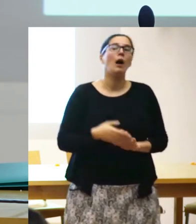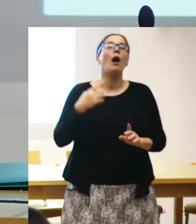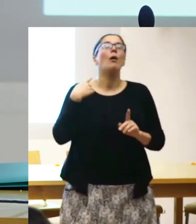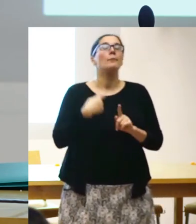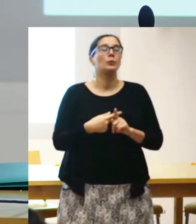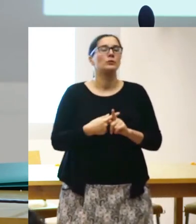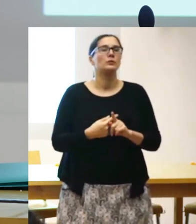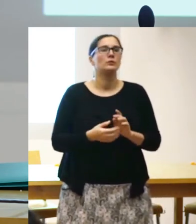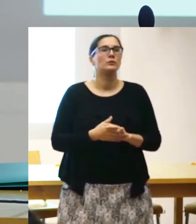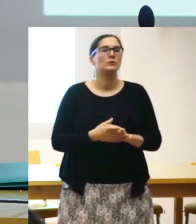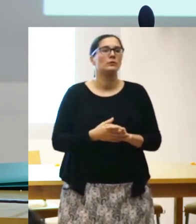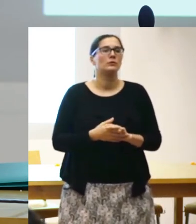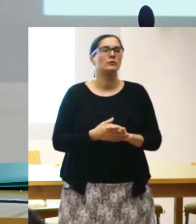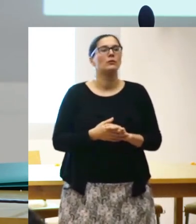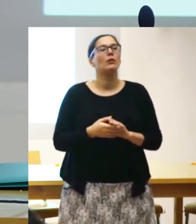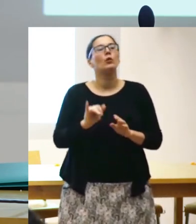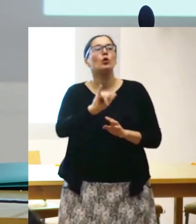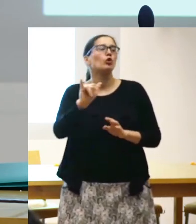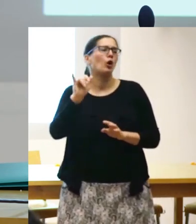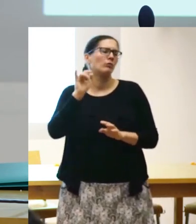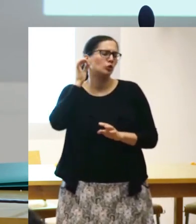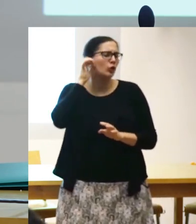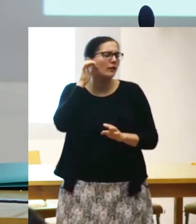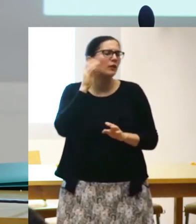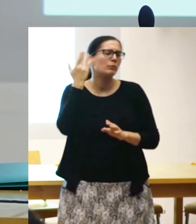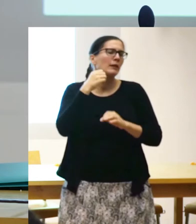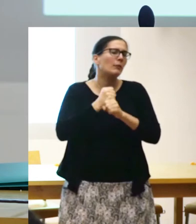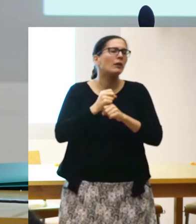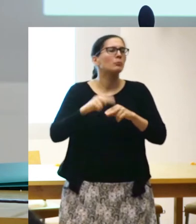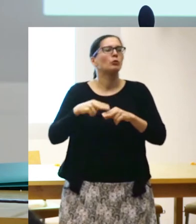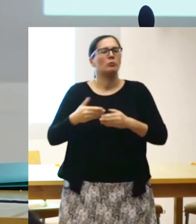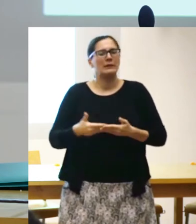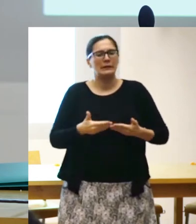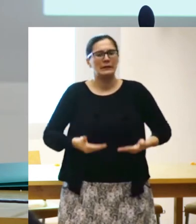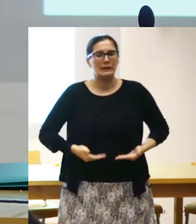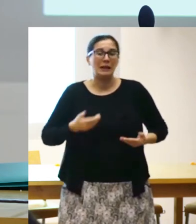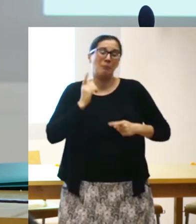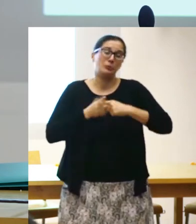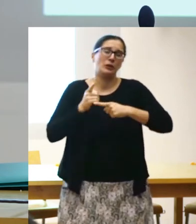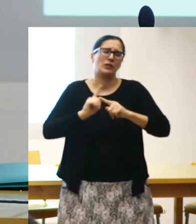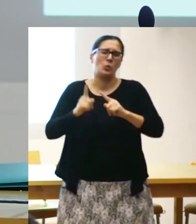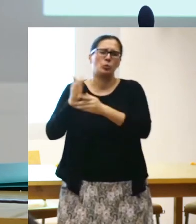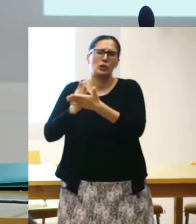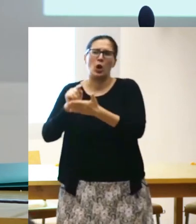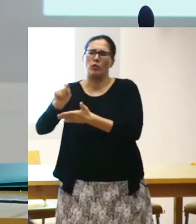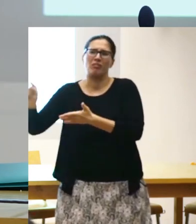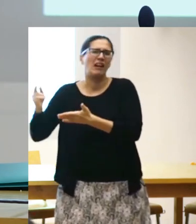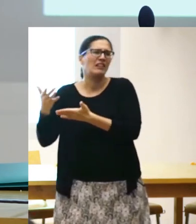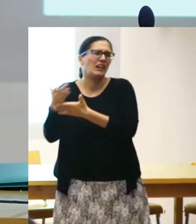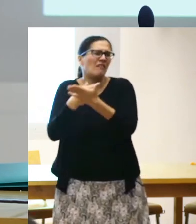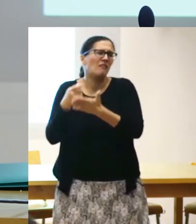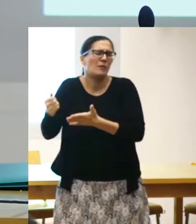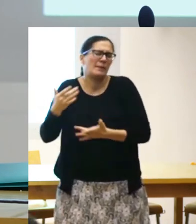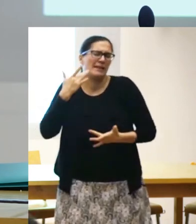k ženám, matkám, tak nevím, jak je tomu přesně na jiných odděleních, co se týče mě, tak